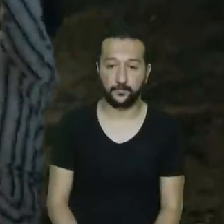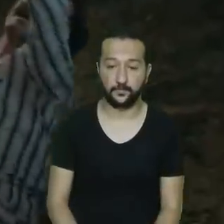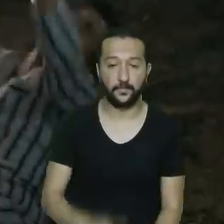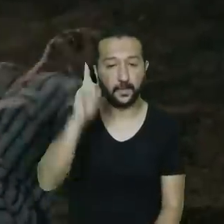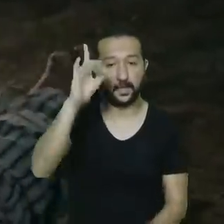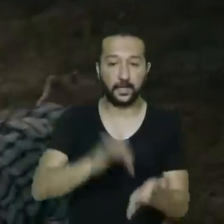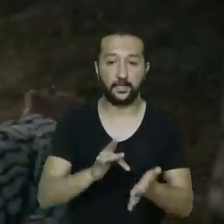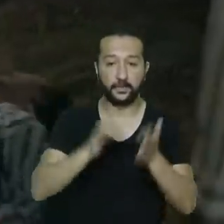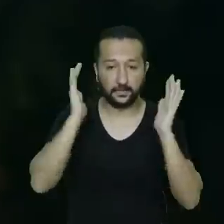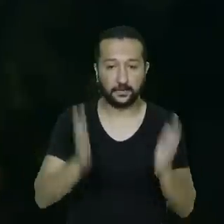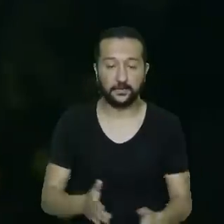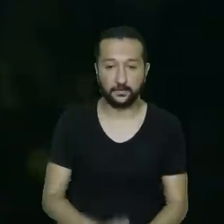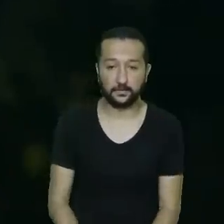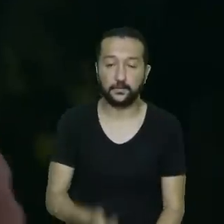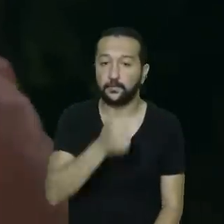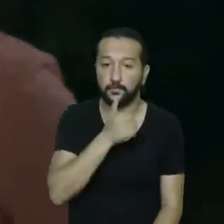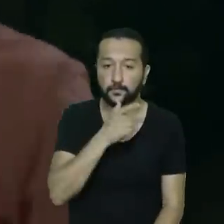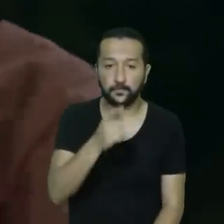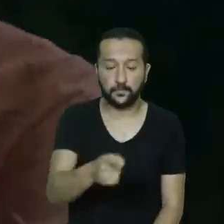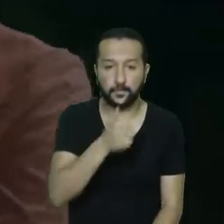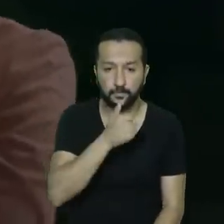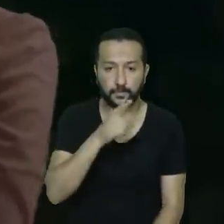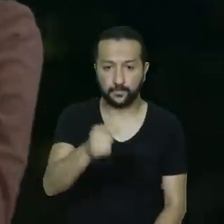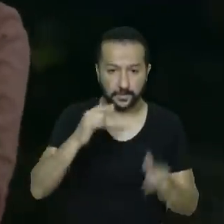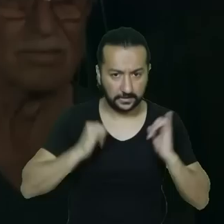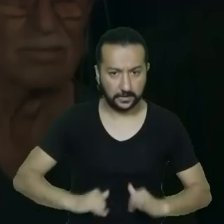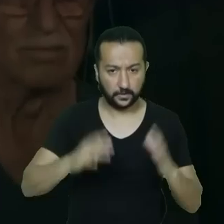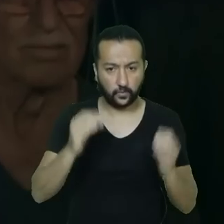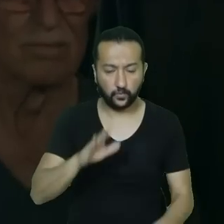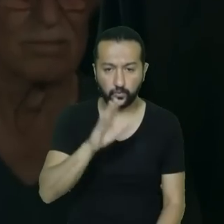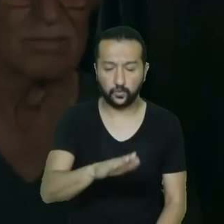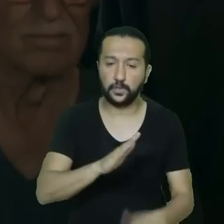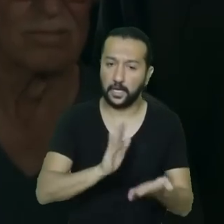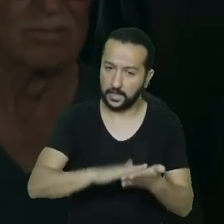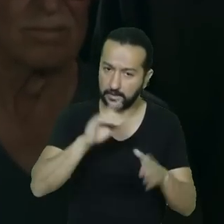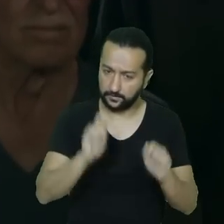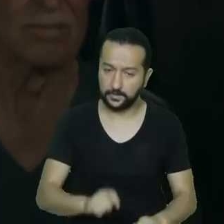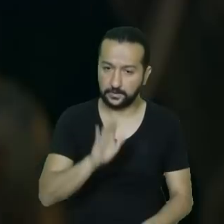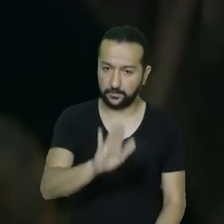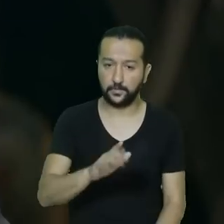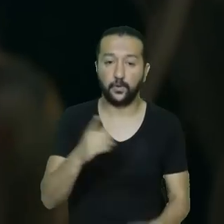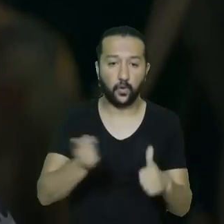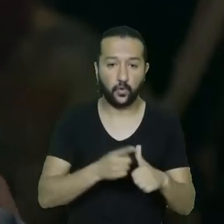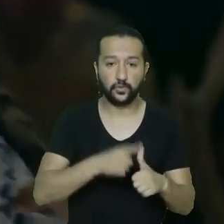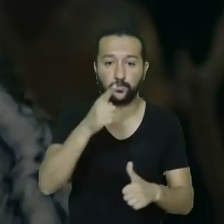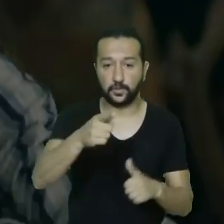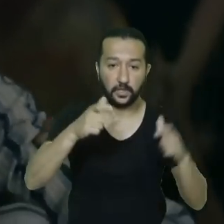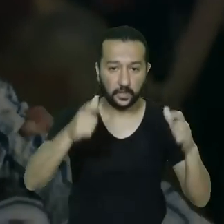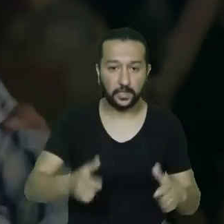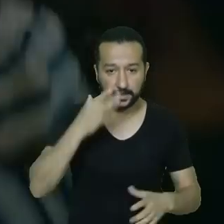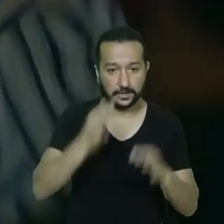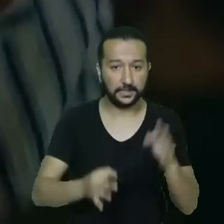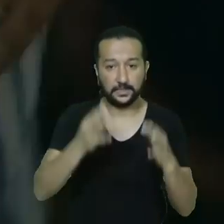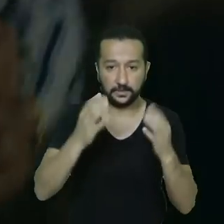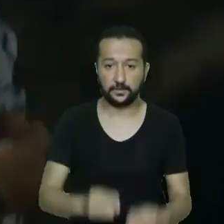kahretsin! Allah kahretsin! Dövünerek kendini yere attı. Beyefendi biraz sakin olun. Halledeceğiz beyefendi. Önce bir olay yerini